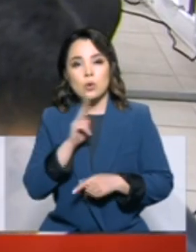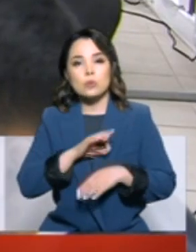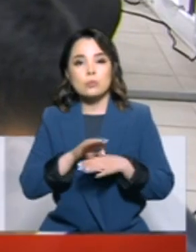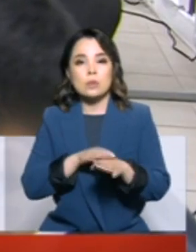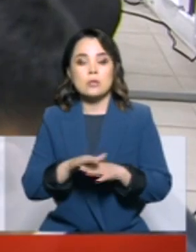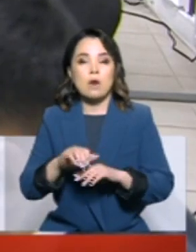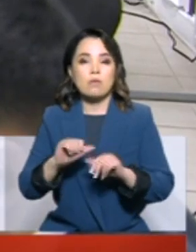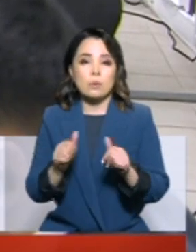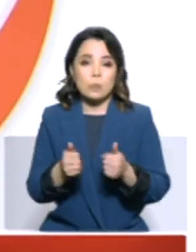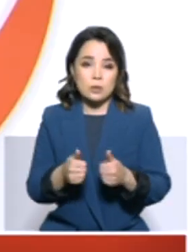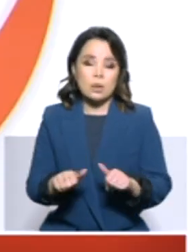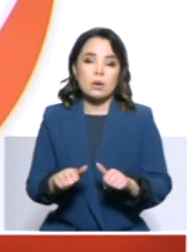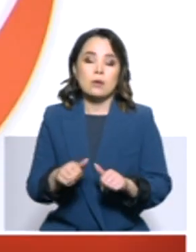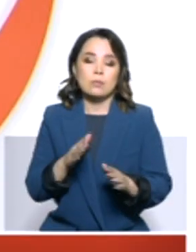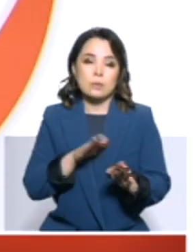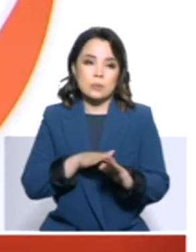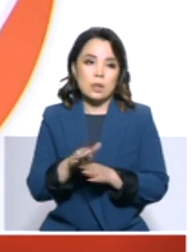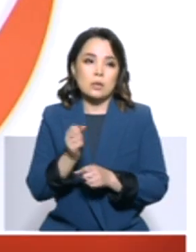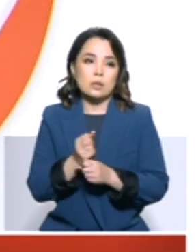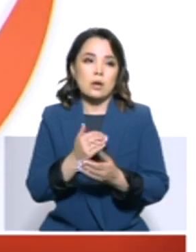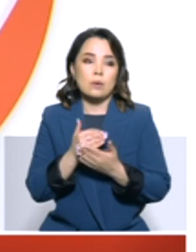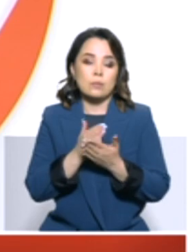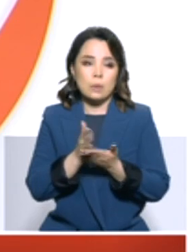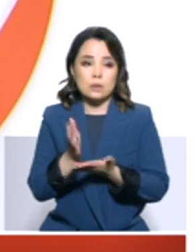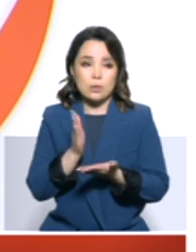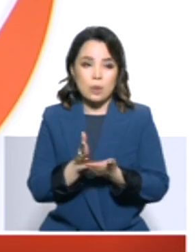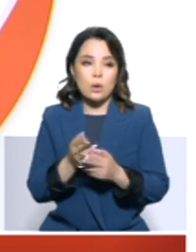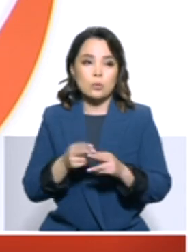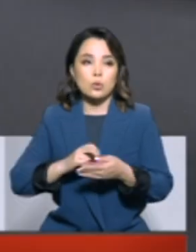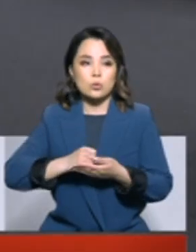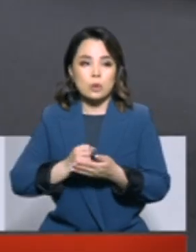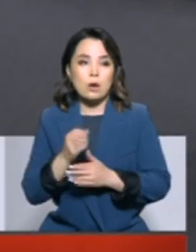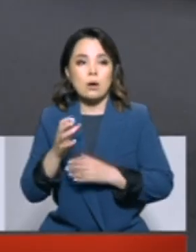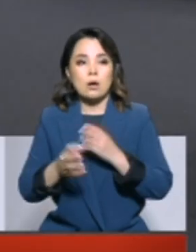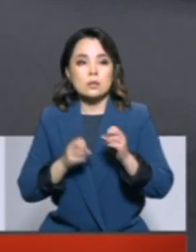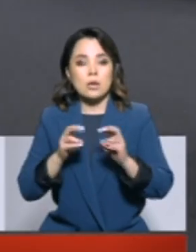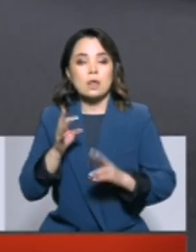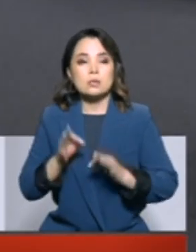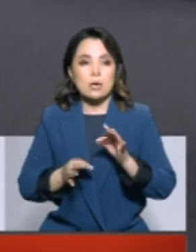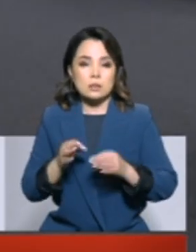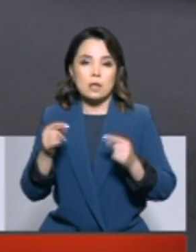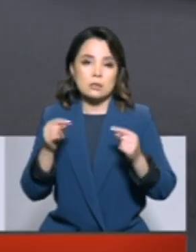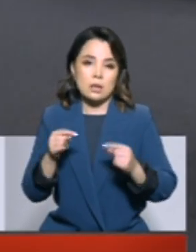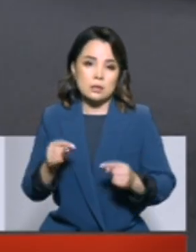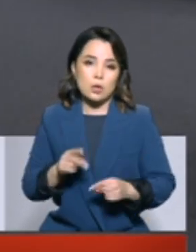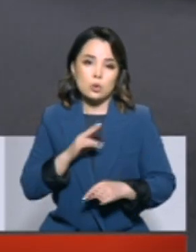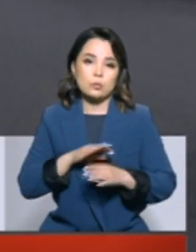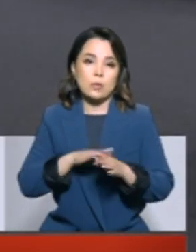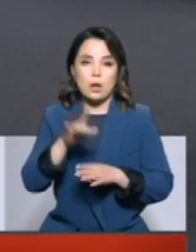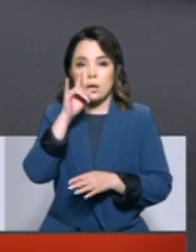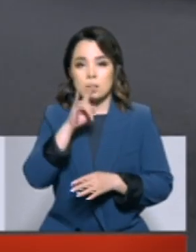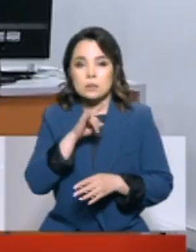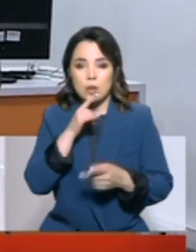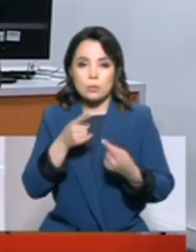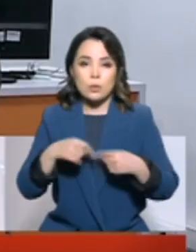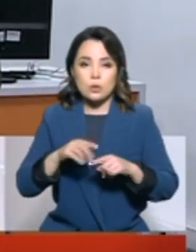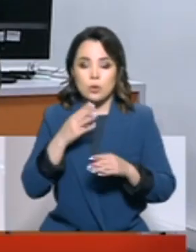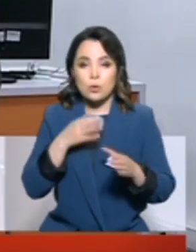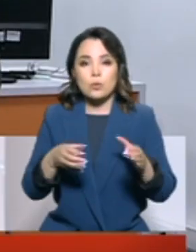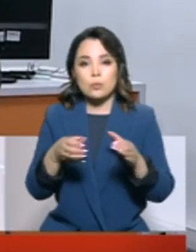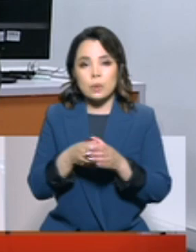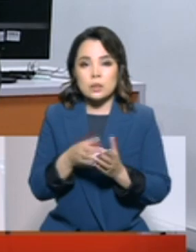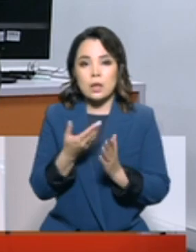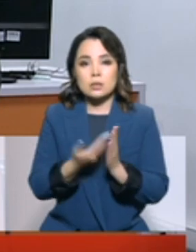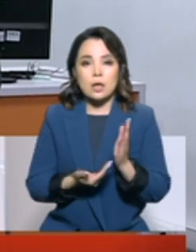істеу форматын бір іздендіруге бағытталған. Тұжырымдаманы халықаралық стандарттарға сәйкестендіру үшін Қазақстандық және Біріккен ұлттар